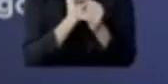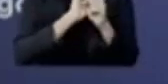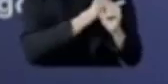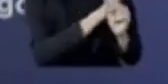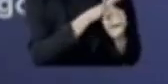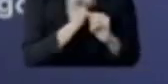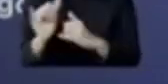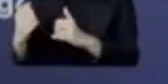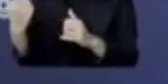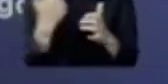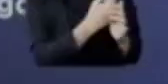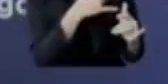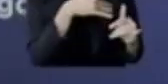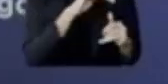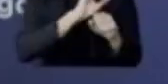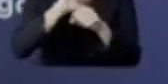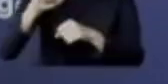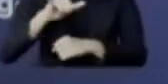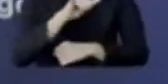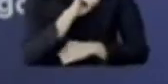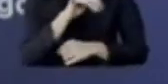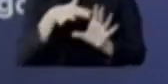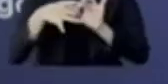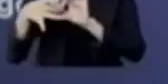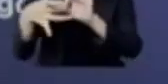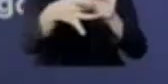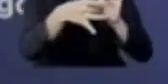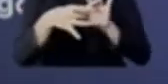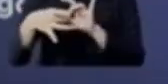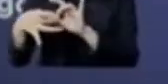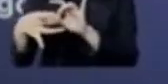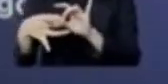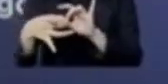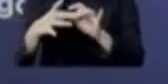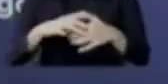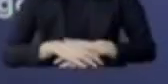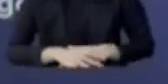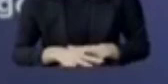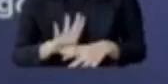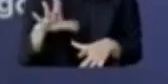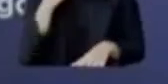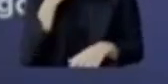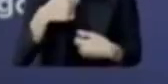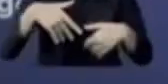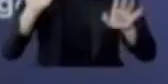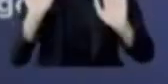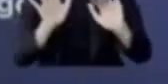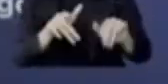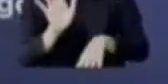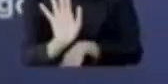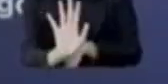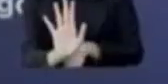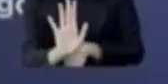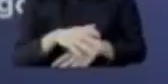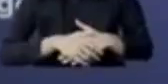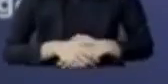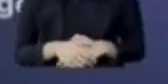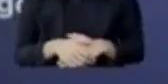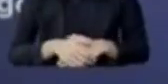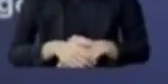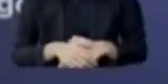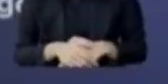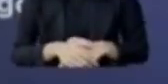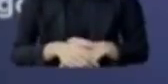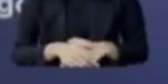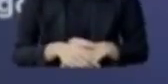secara bersama-sama, secara bergotong royong, tidak terputus. Oleh karena itu keberhasilan